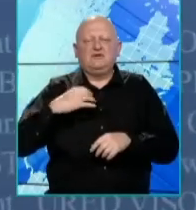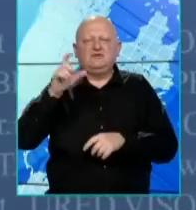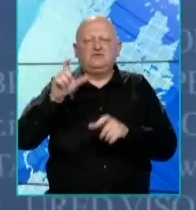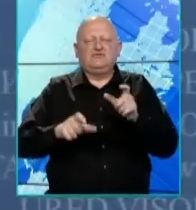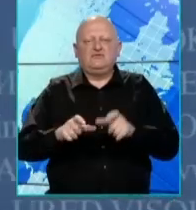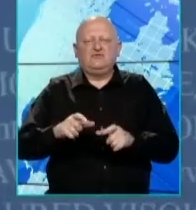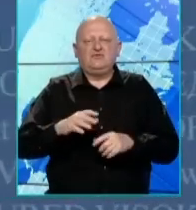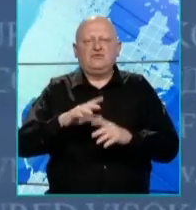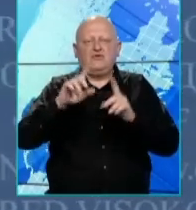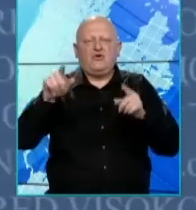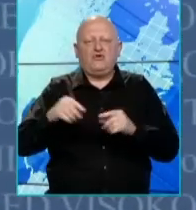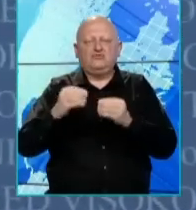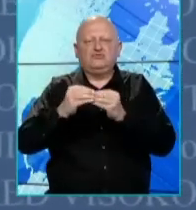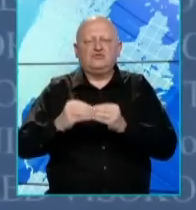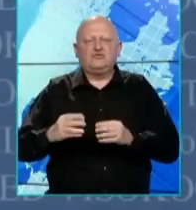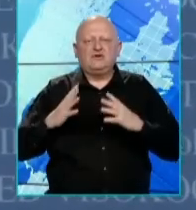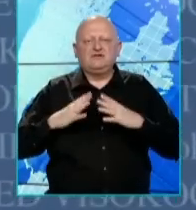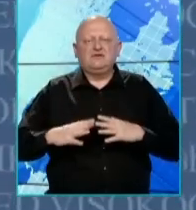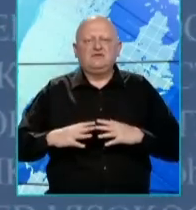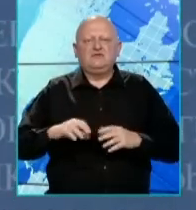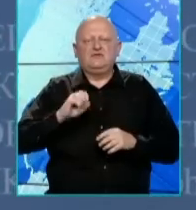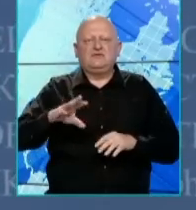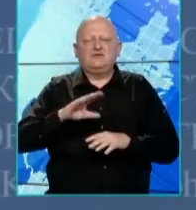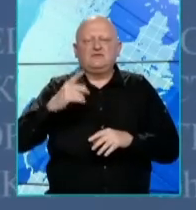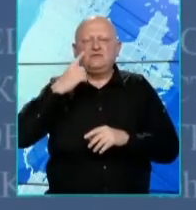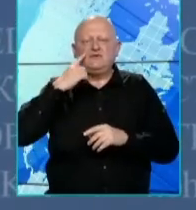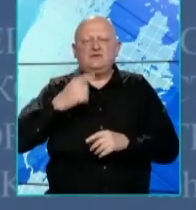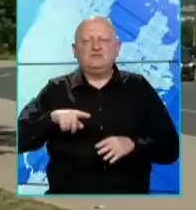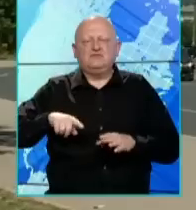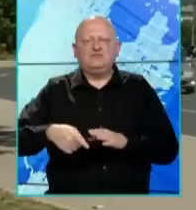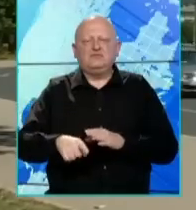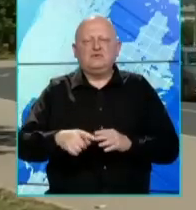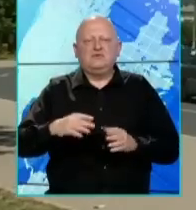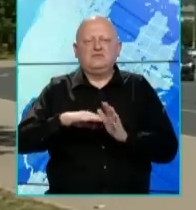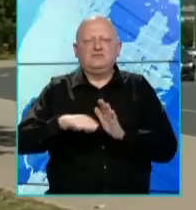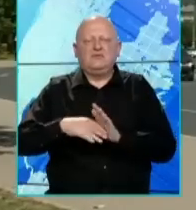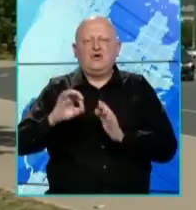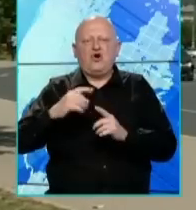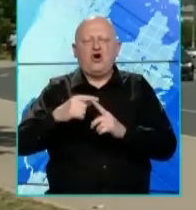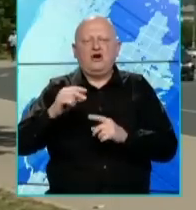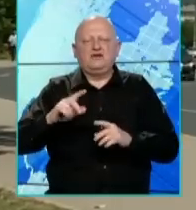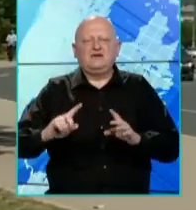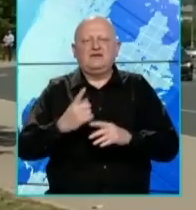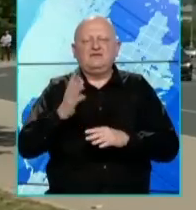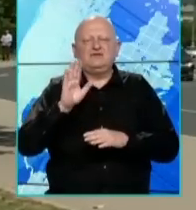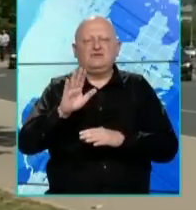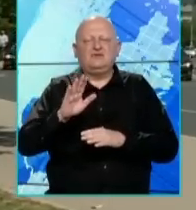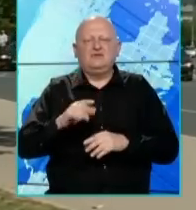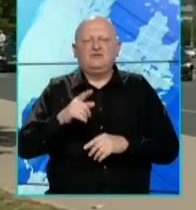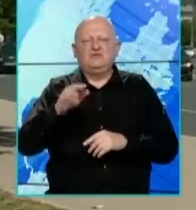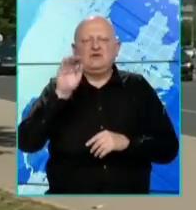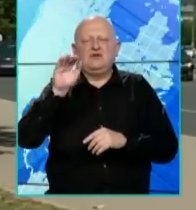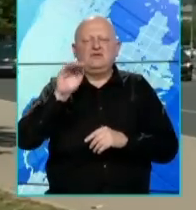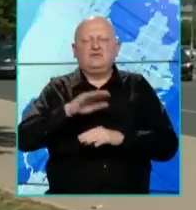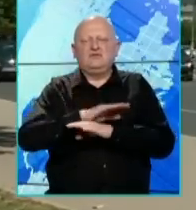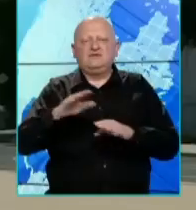aspekata općeg okvirnog sporazuma za mir. Odbacuju sve pokušaja podrivanja legitimiteta OHR-a i visokog predstavnika, te